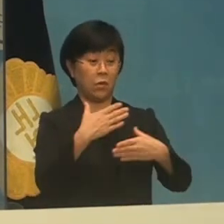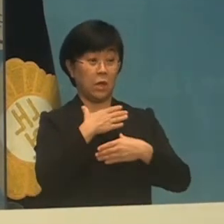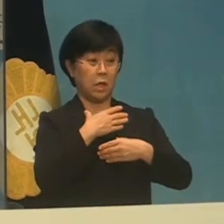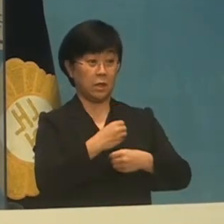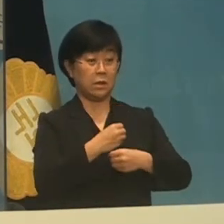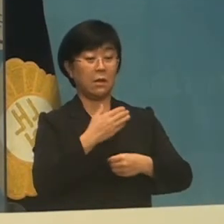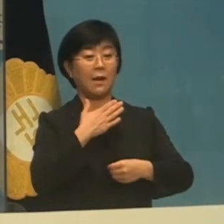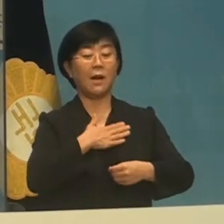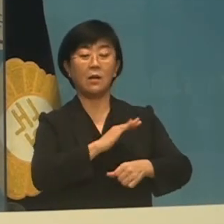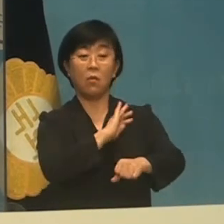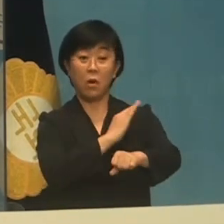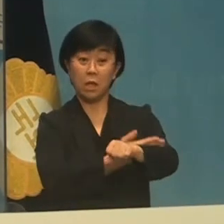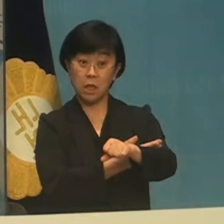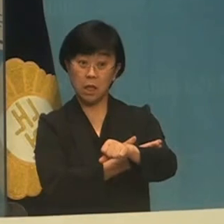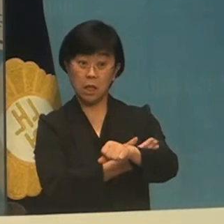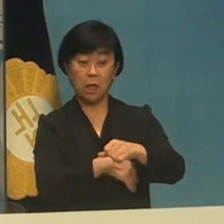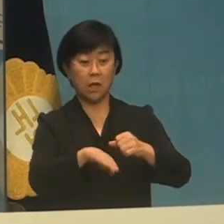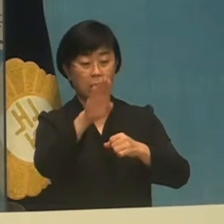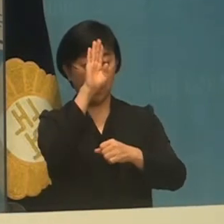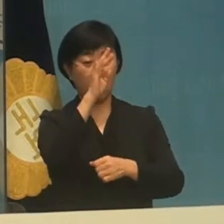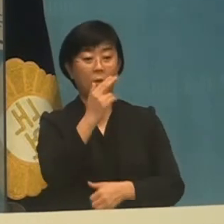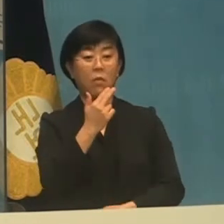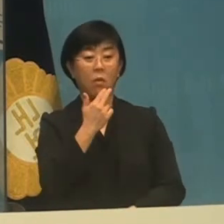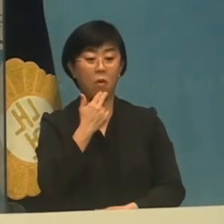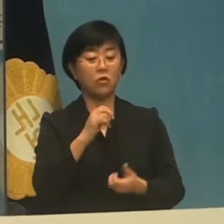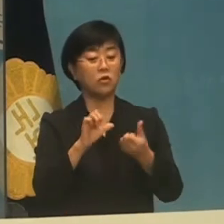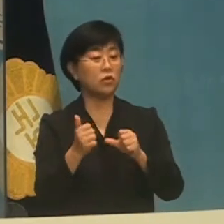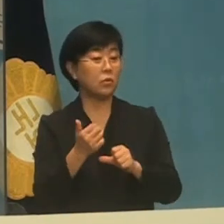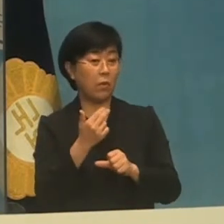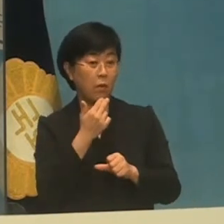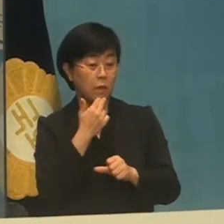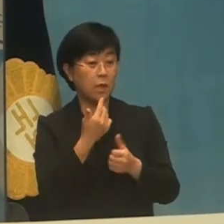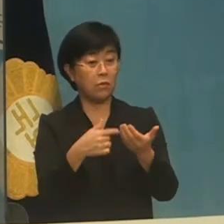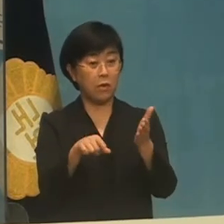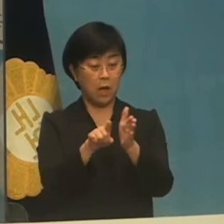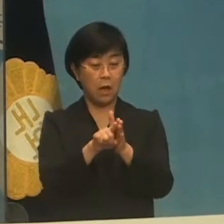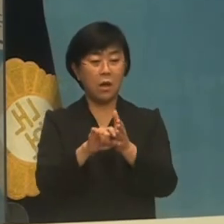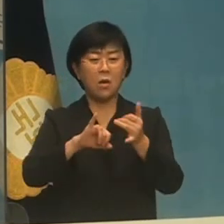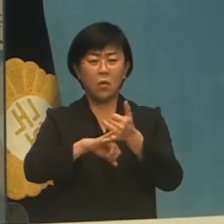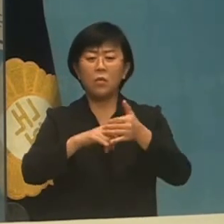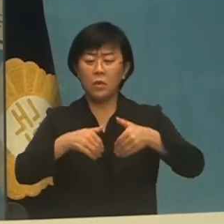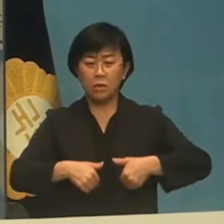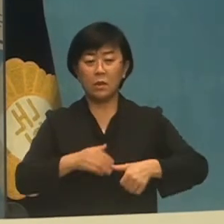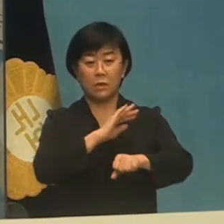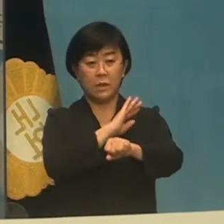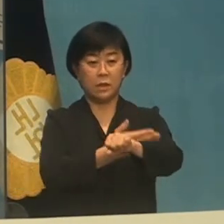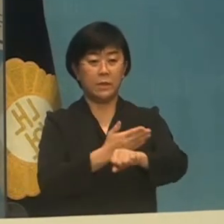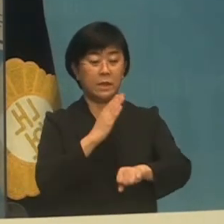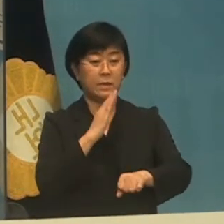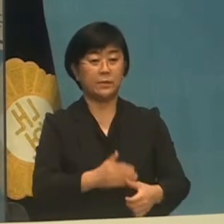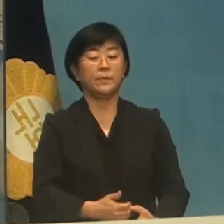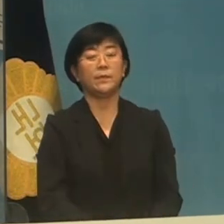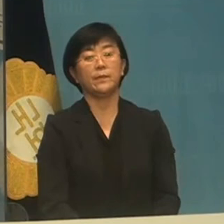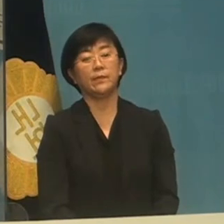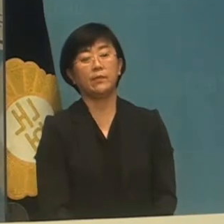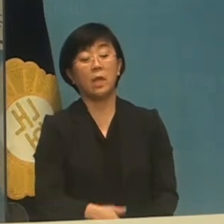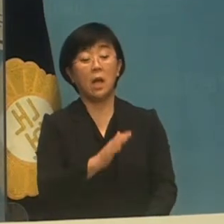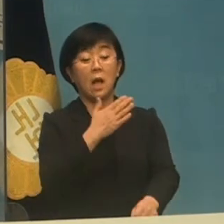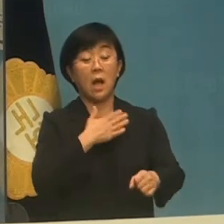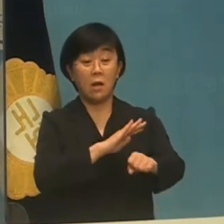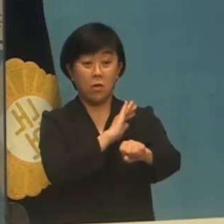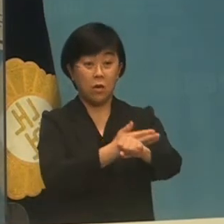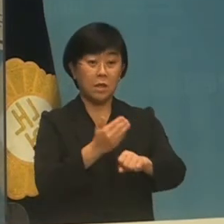노동안전보건 알 권리는 병들지 않고 죽지 않기 위해 꼭 필요한 권리입니다. 알